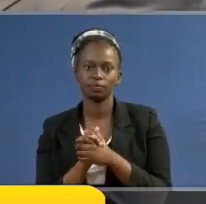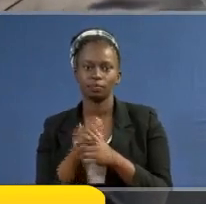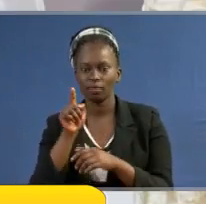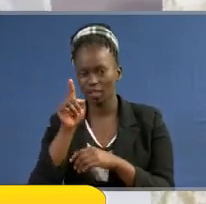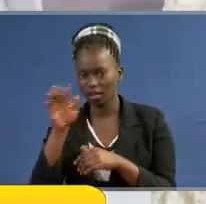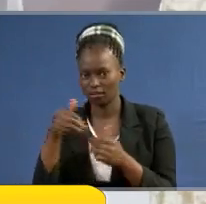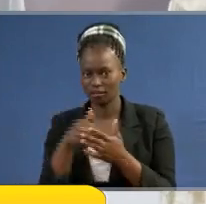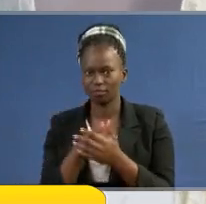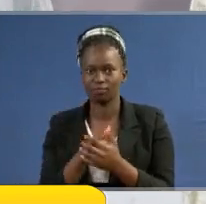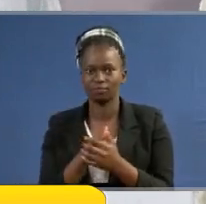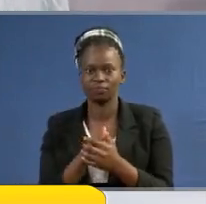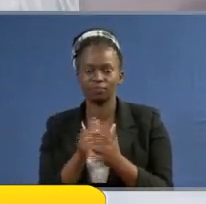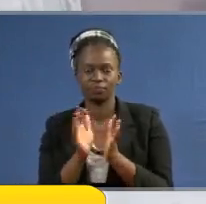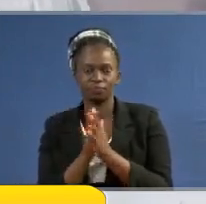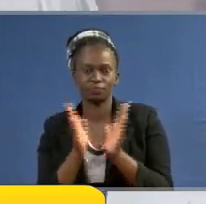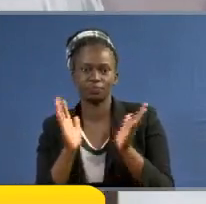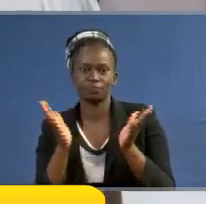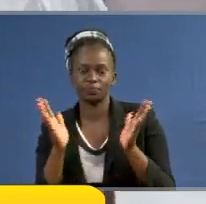this ring.